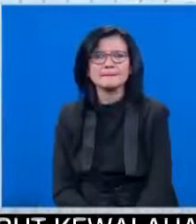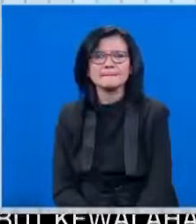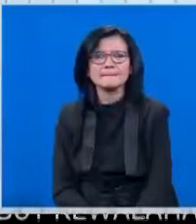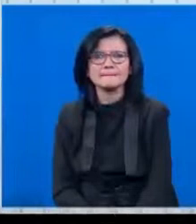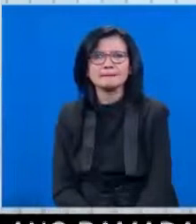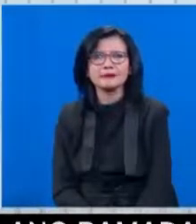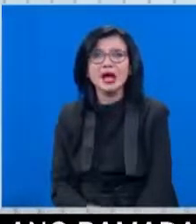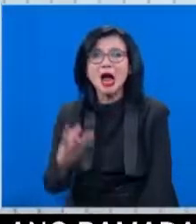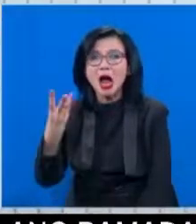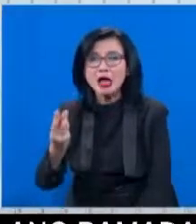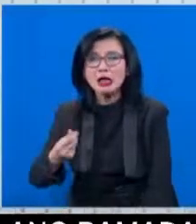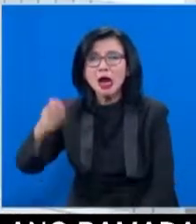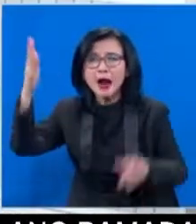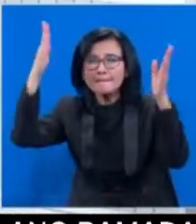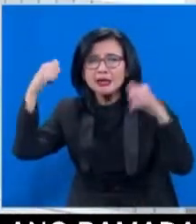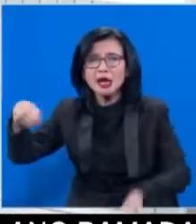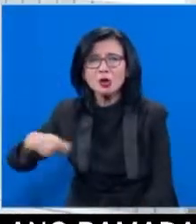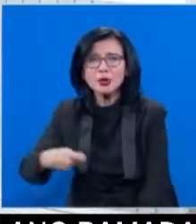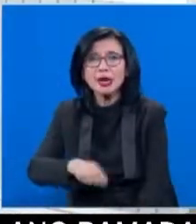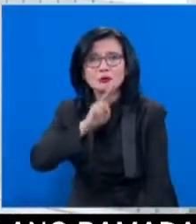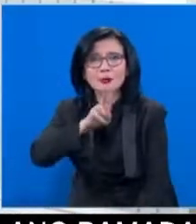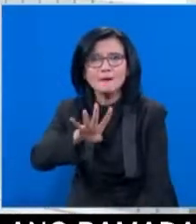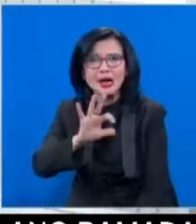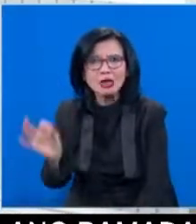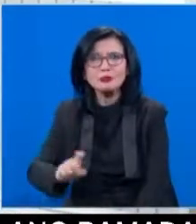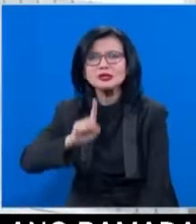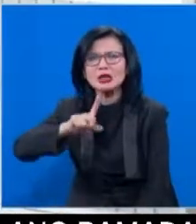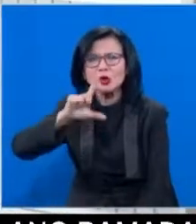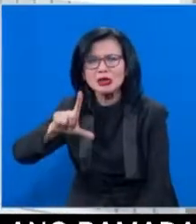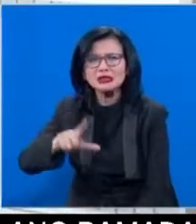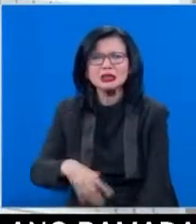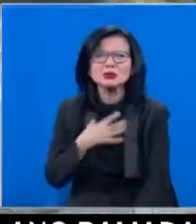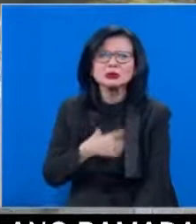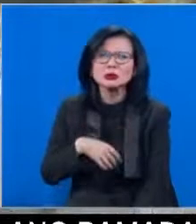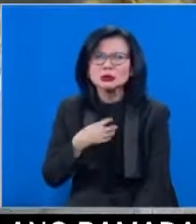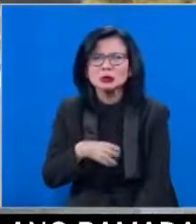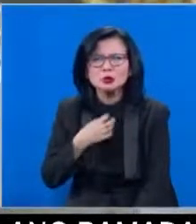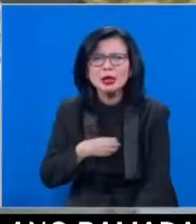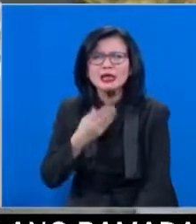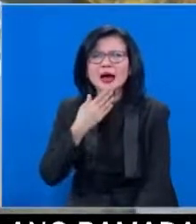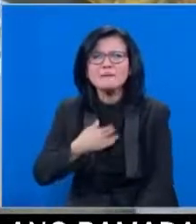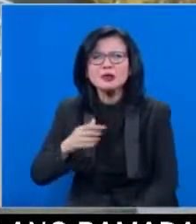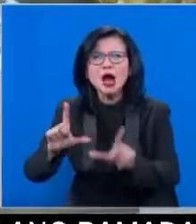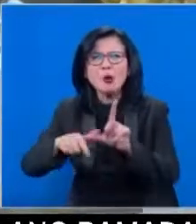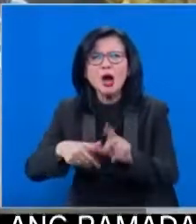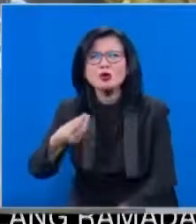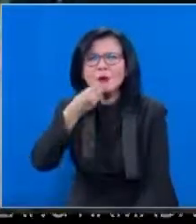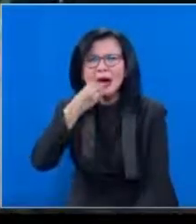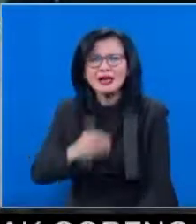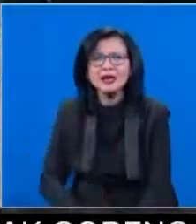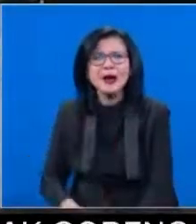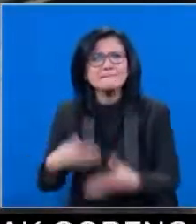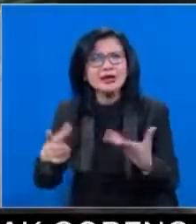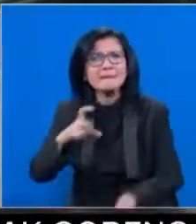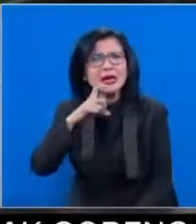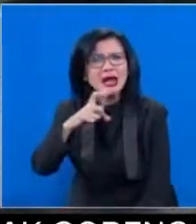kenaikan harga minyak goreng menjadi rp24.000 perliter dikeluhkan pemilik warung makan untuk menyesatkan agar tidak merugi